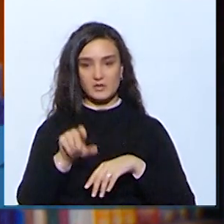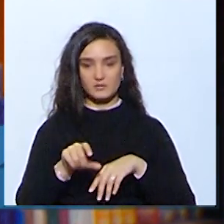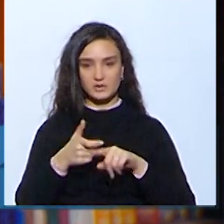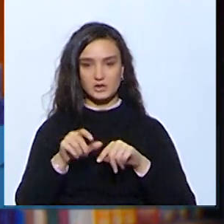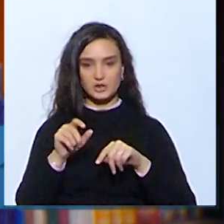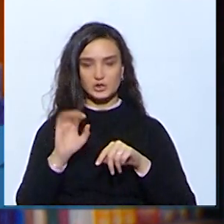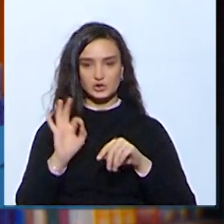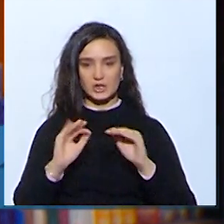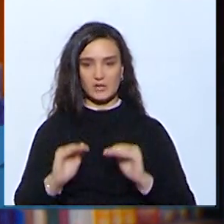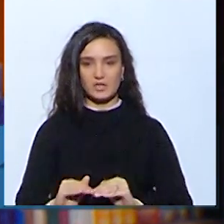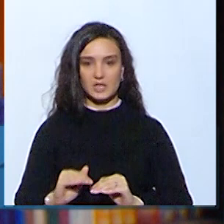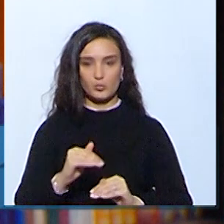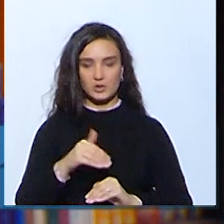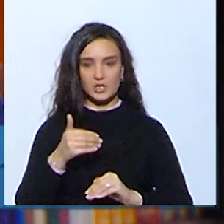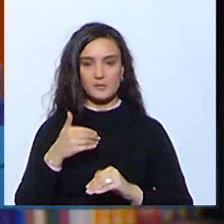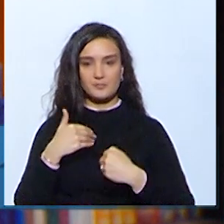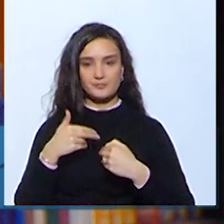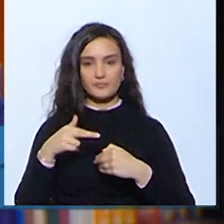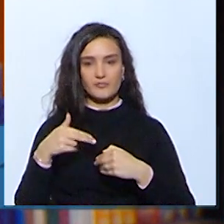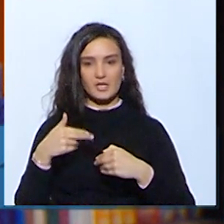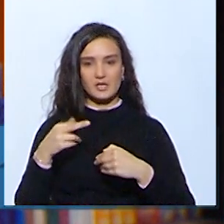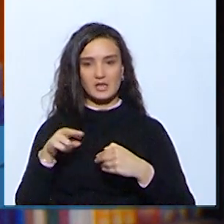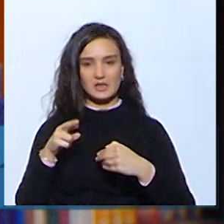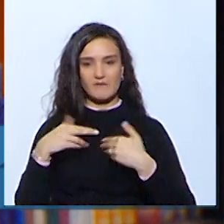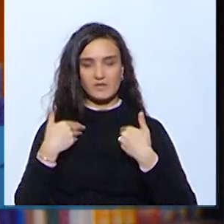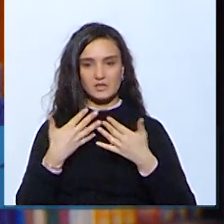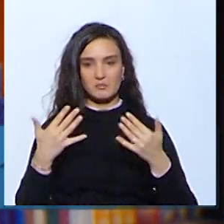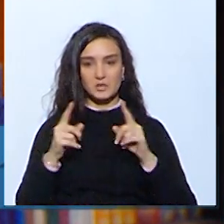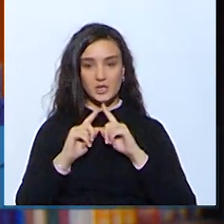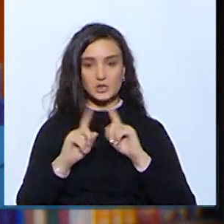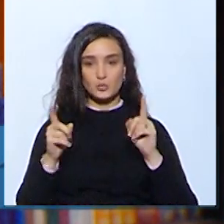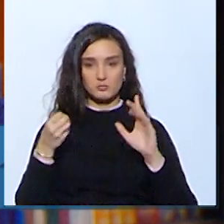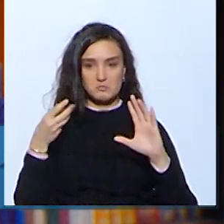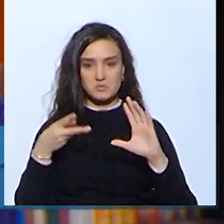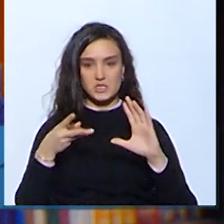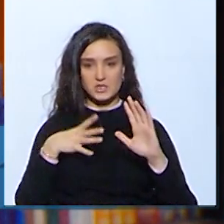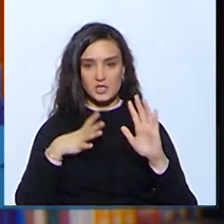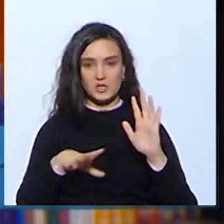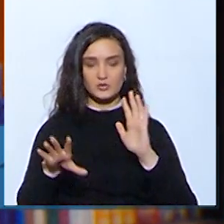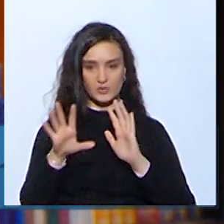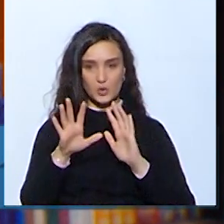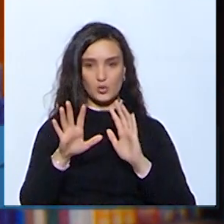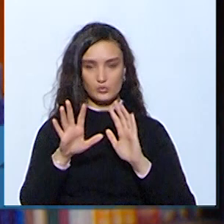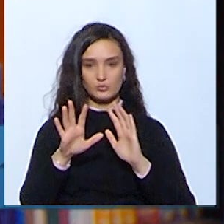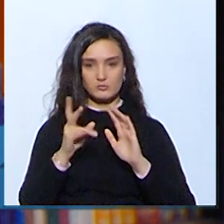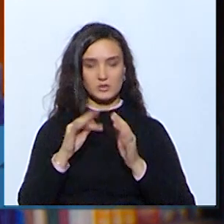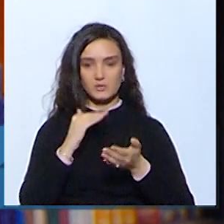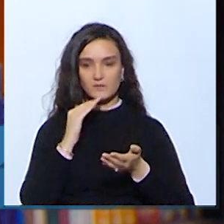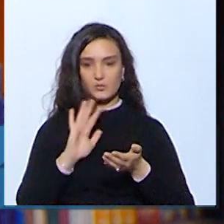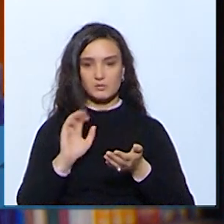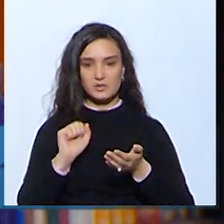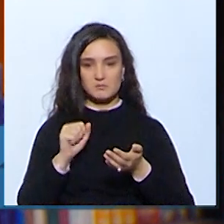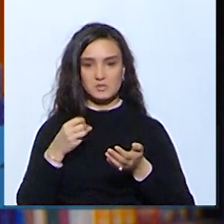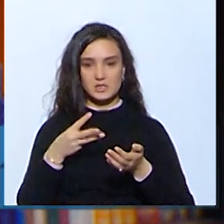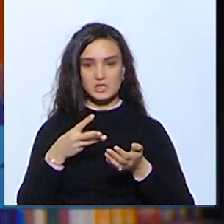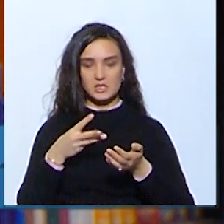ხშირად დაქვეითებული არის დე ვიტამინი. გასაოცარი ამბავი არის თითქოს და მზიანი ქვეყანა ვართ, მაგრამ მაინც როგორ ჩანს არ ყოფნის მზე